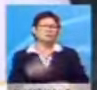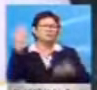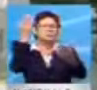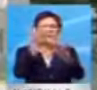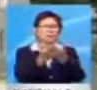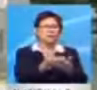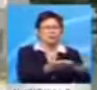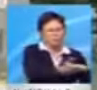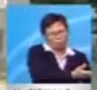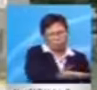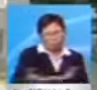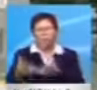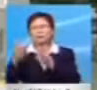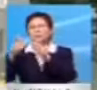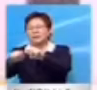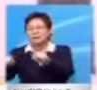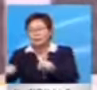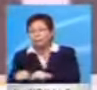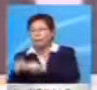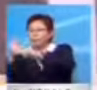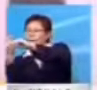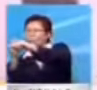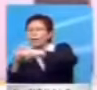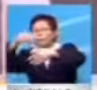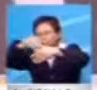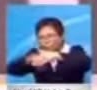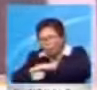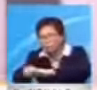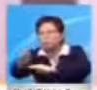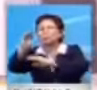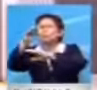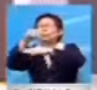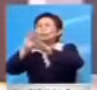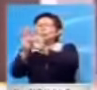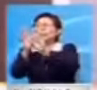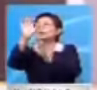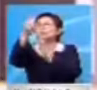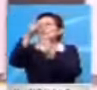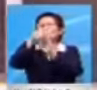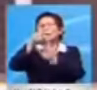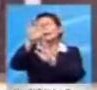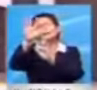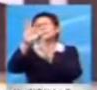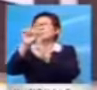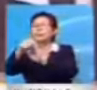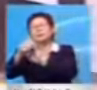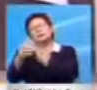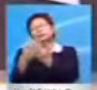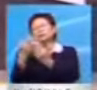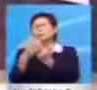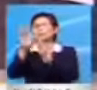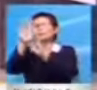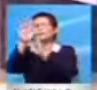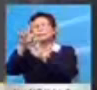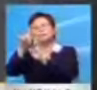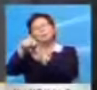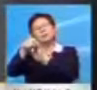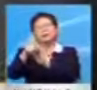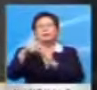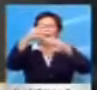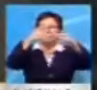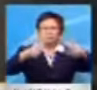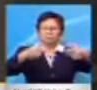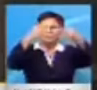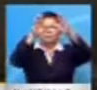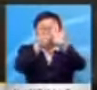tapak bedaan kita boleh masukkan pintu dalam masa kurang darada 10 minit 5 minit tingkap cara yang